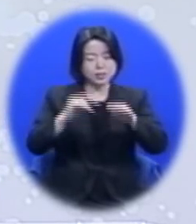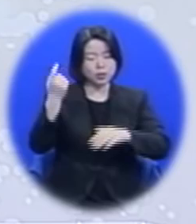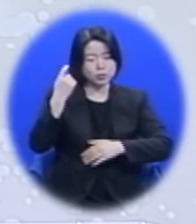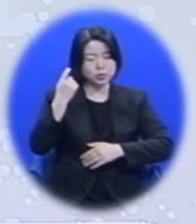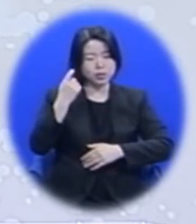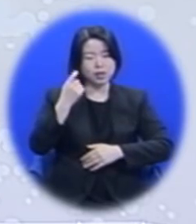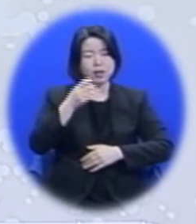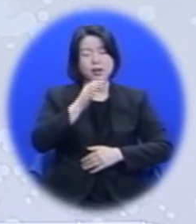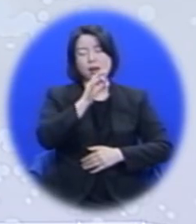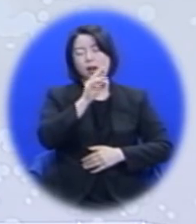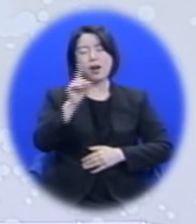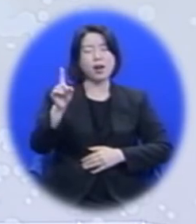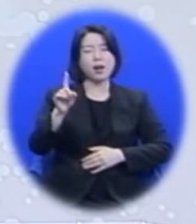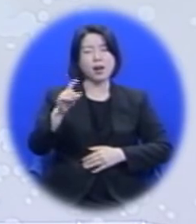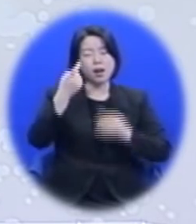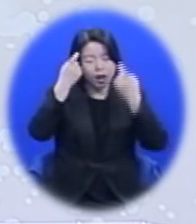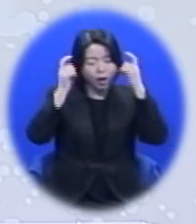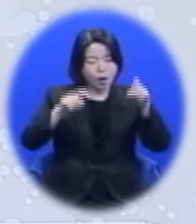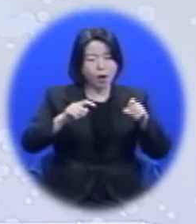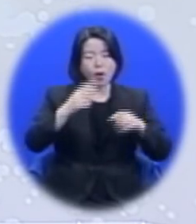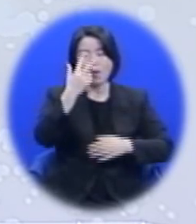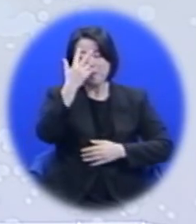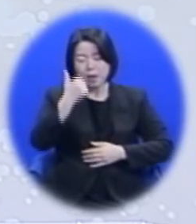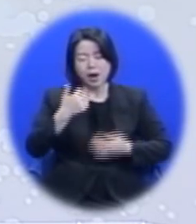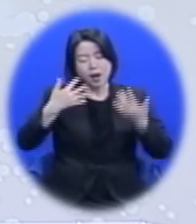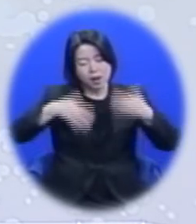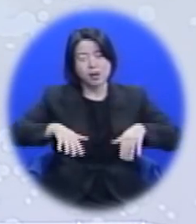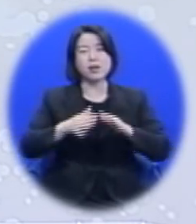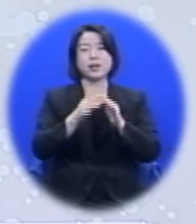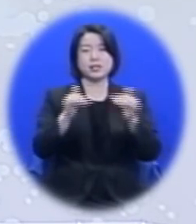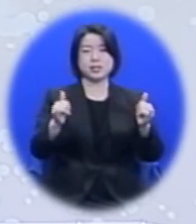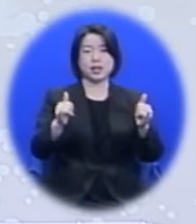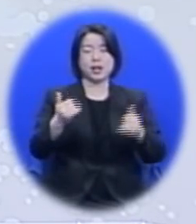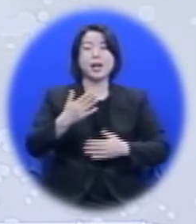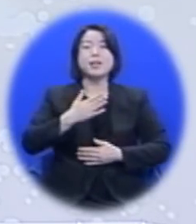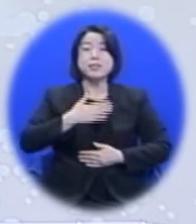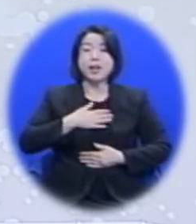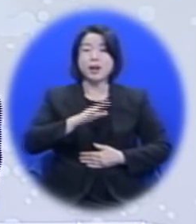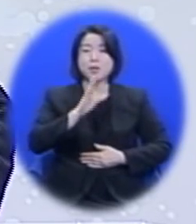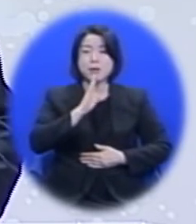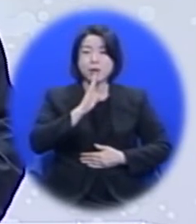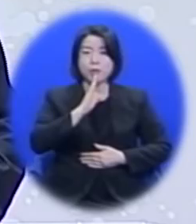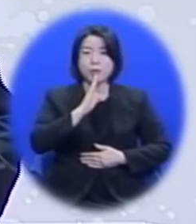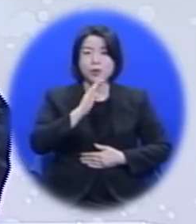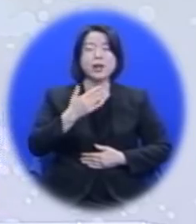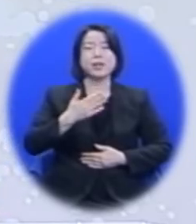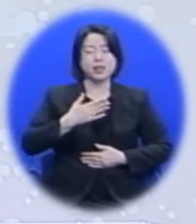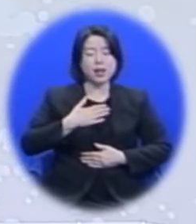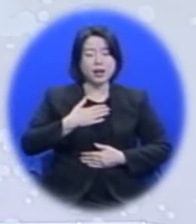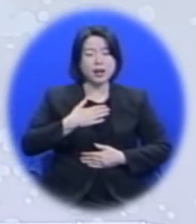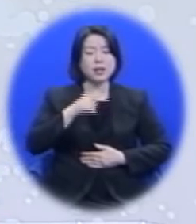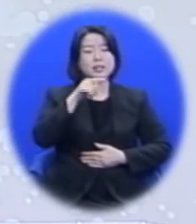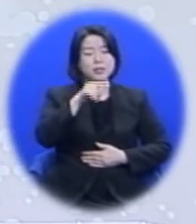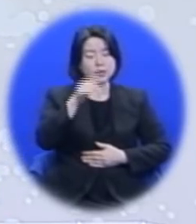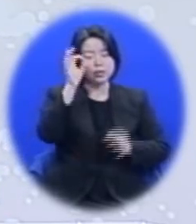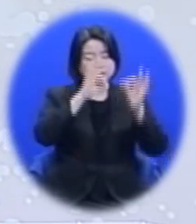아, 어리석고 눈멀고 연약한 자여. 내가 바로 내가 찾는